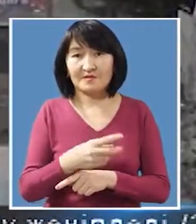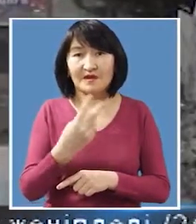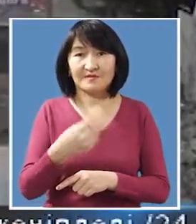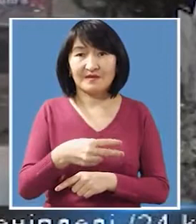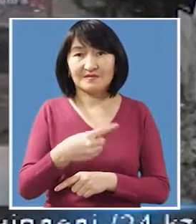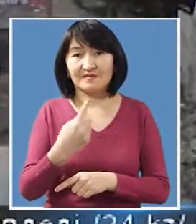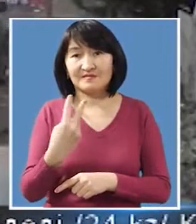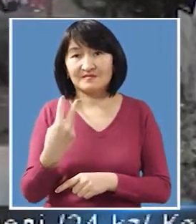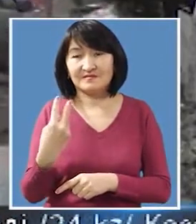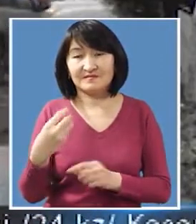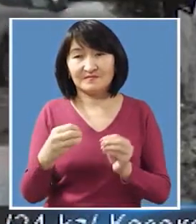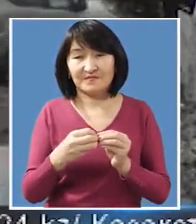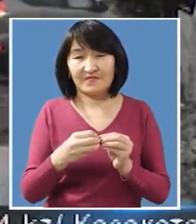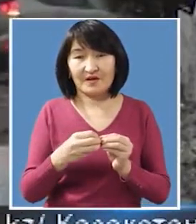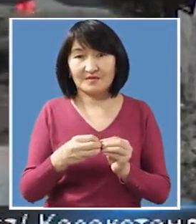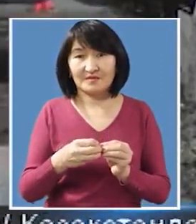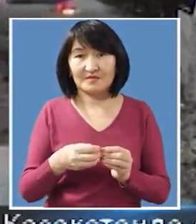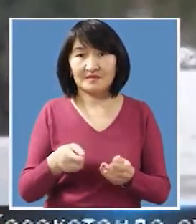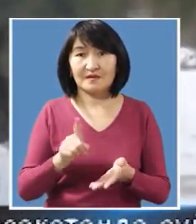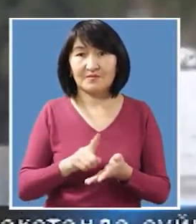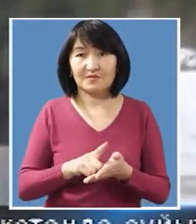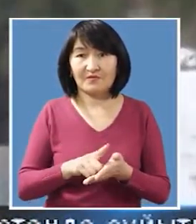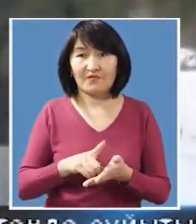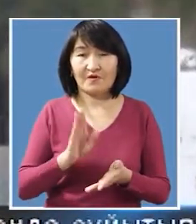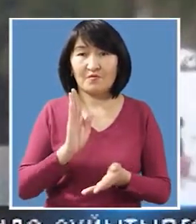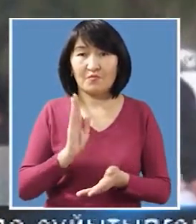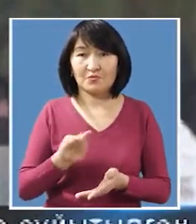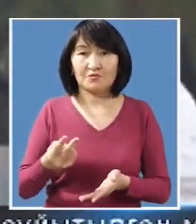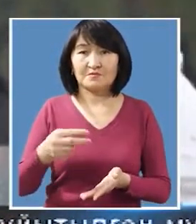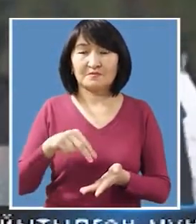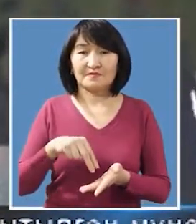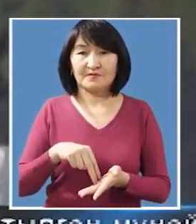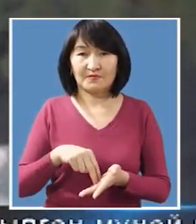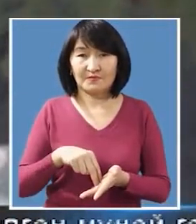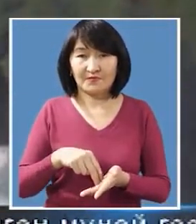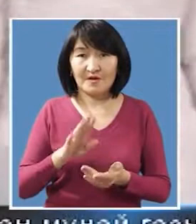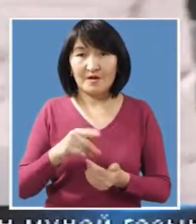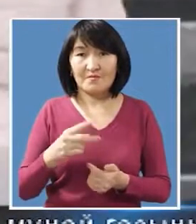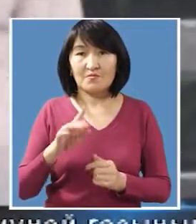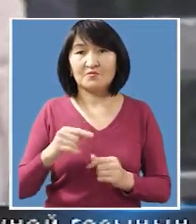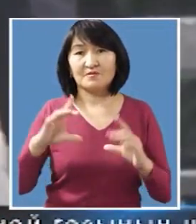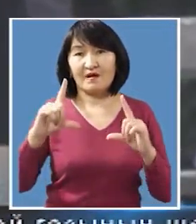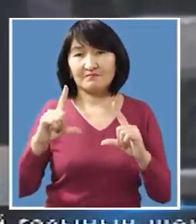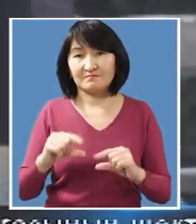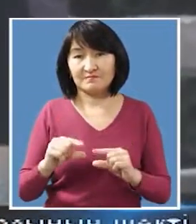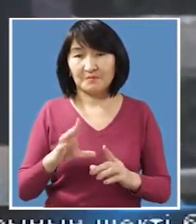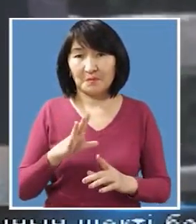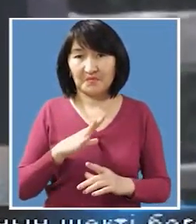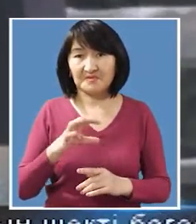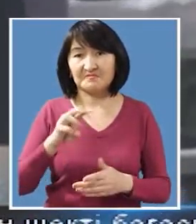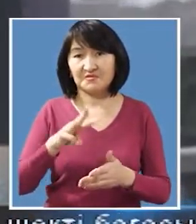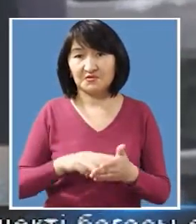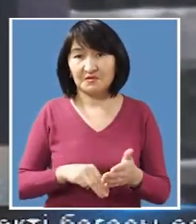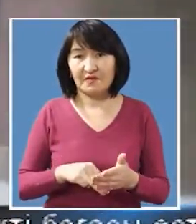километр сағаттан асырғандарға, көлікті тыйым салған жерге қойғандарға да салынатын айыппұл 2 есеге қысқарды. Ал темір